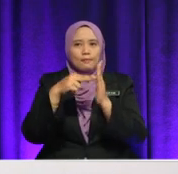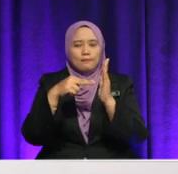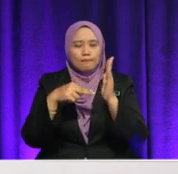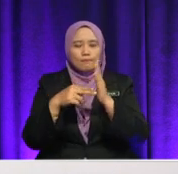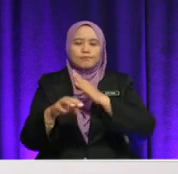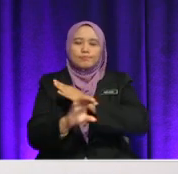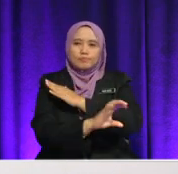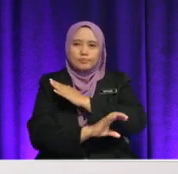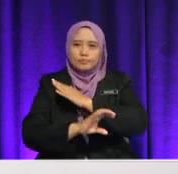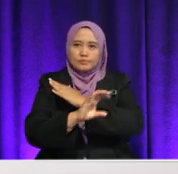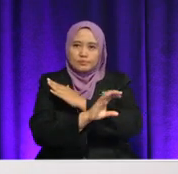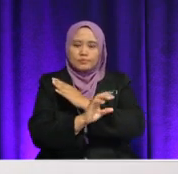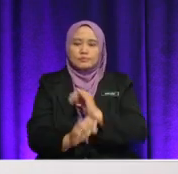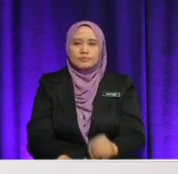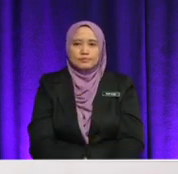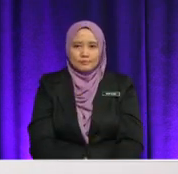perjalanan peliharayu